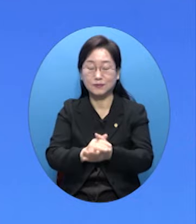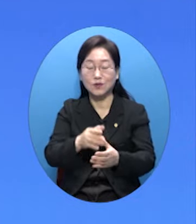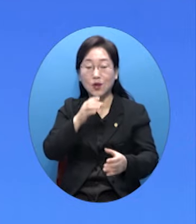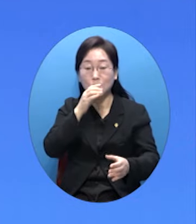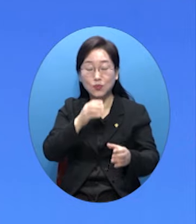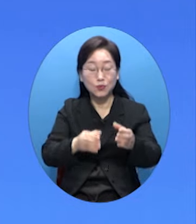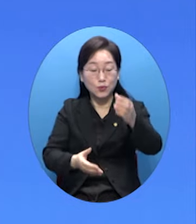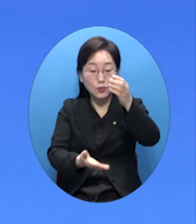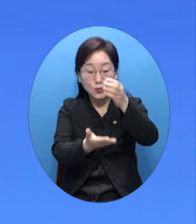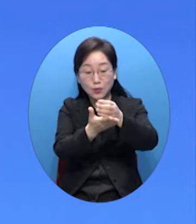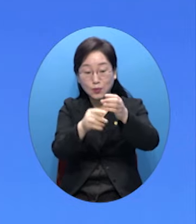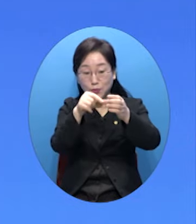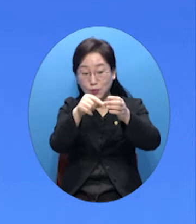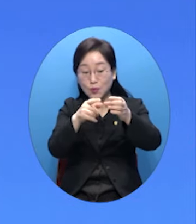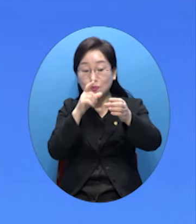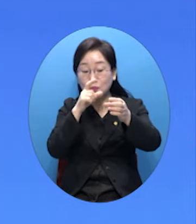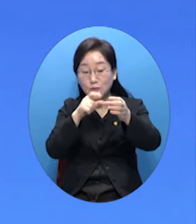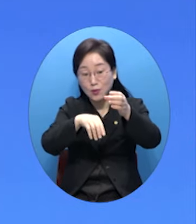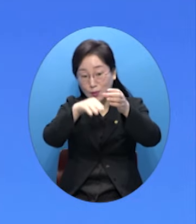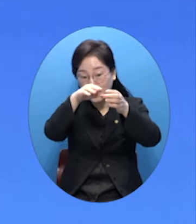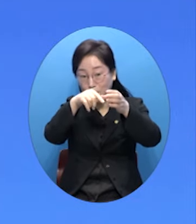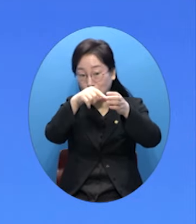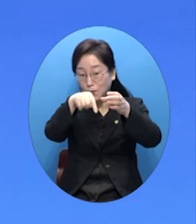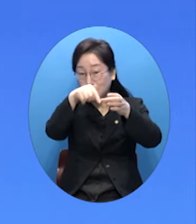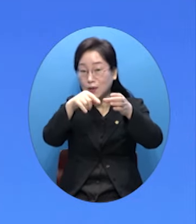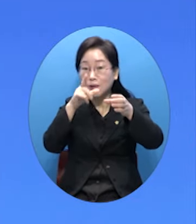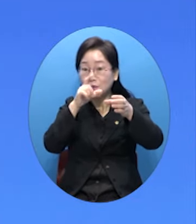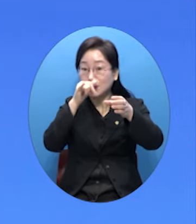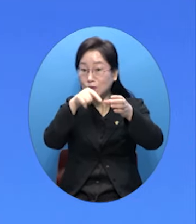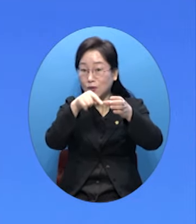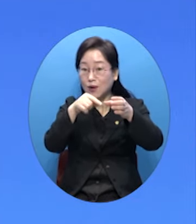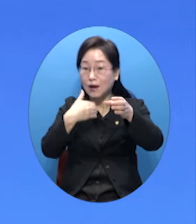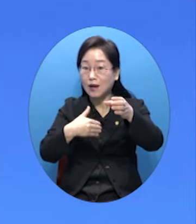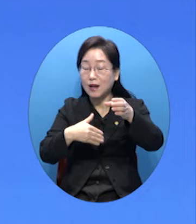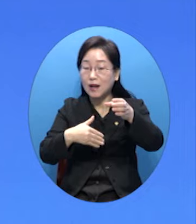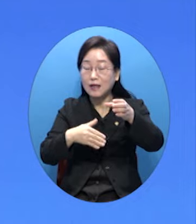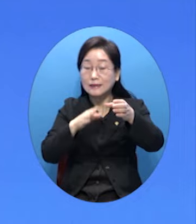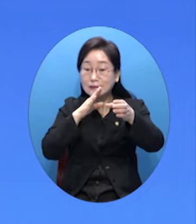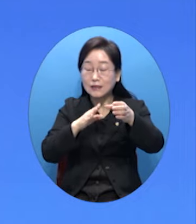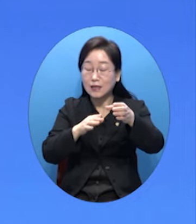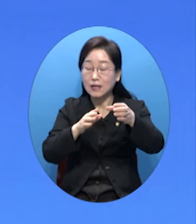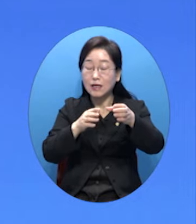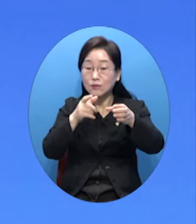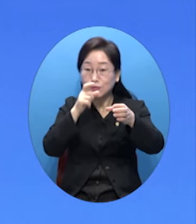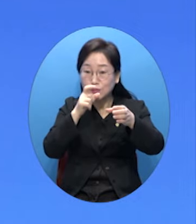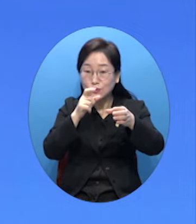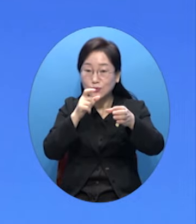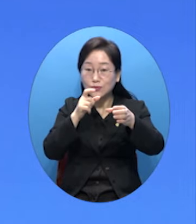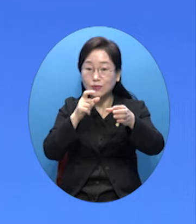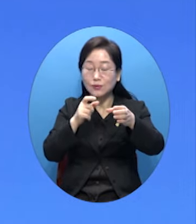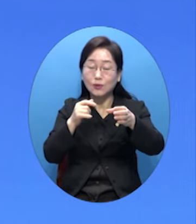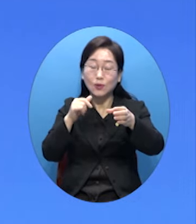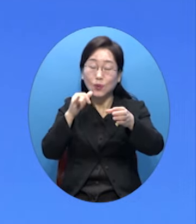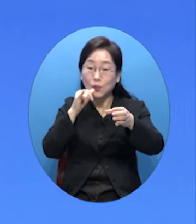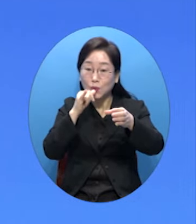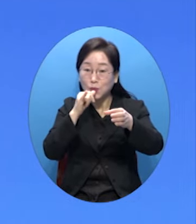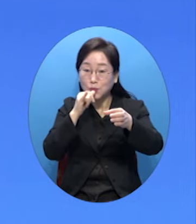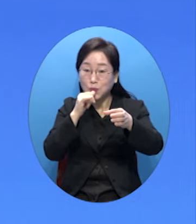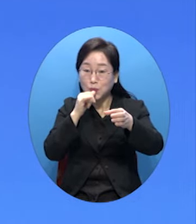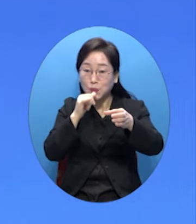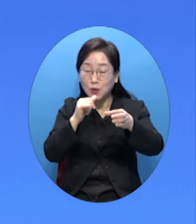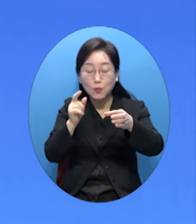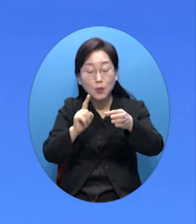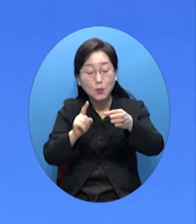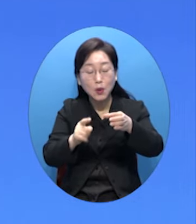안에 들어있는 것을 다 압니다. 아, 여기 물이 들어있다. 그런데 이 진짜 물이 들어있는지 주스가 들어있는지 먹어봐야